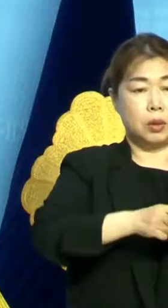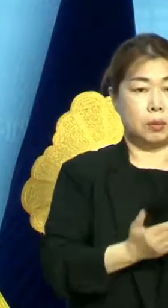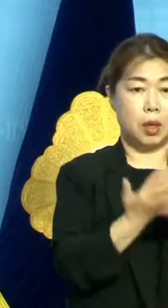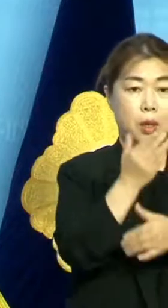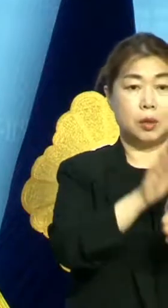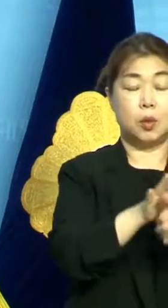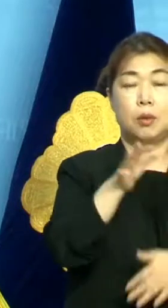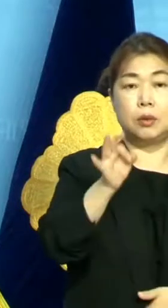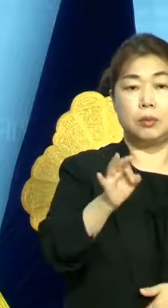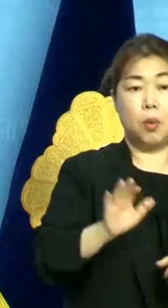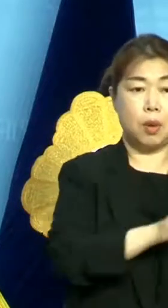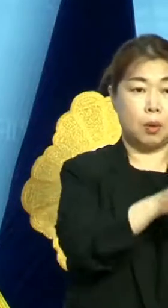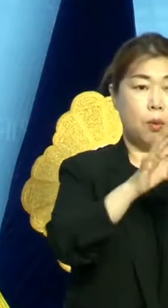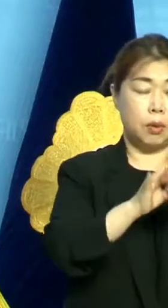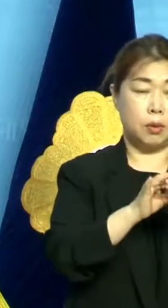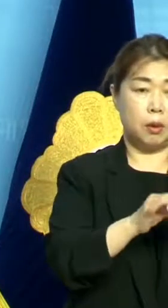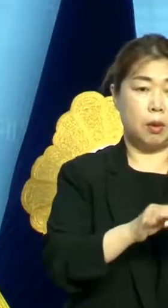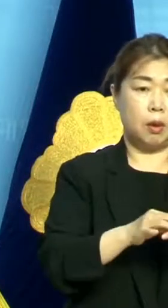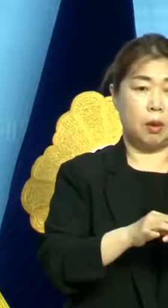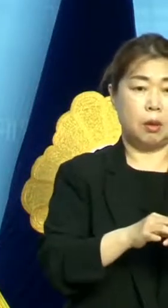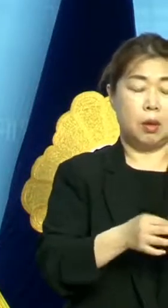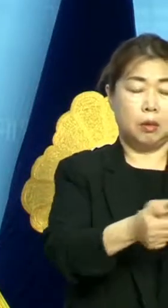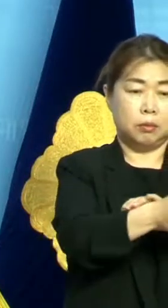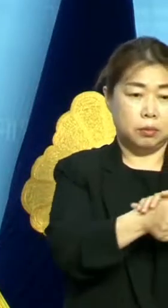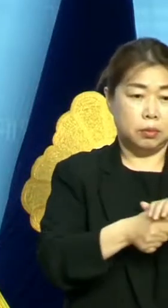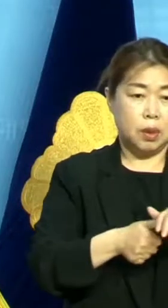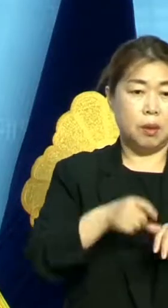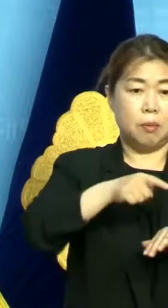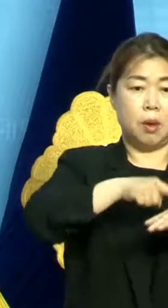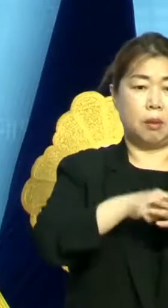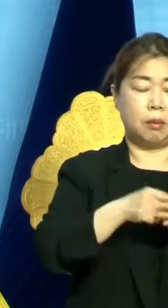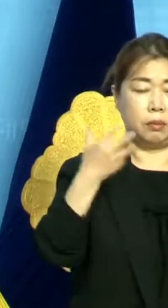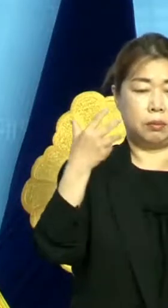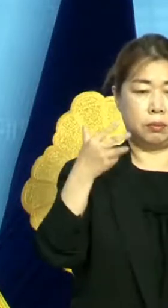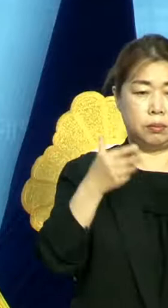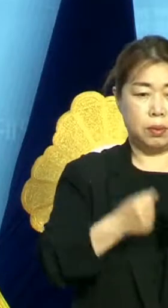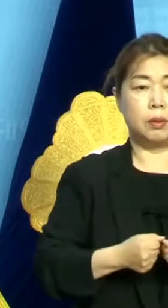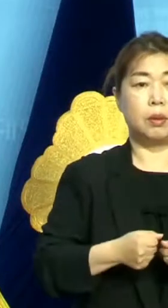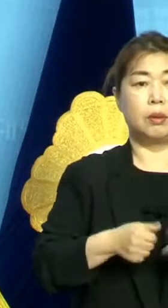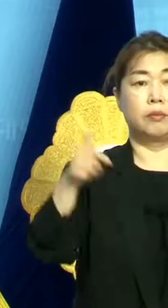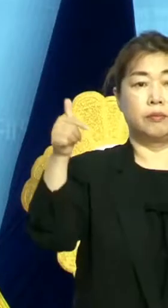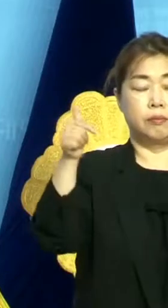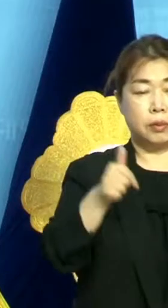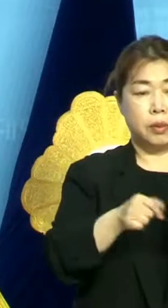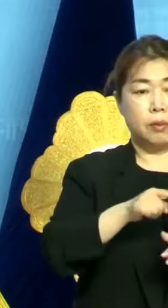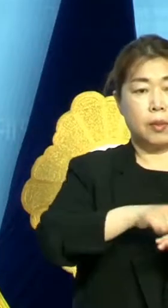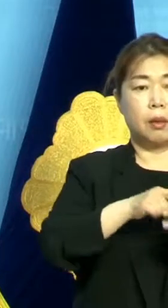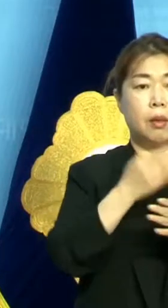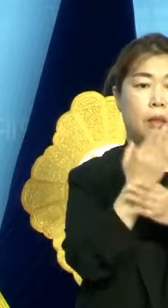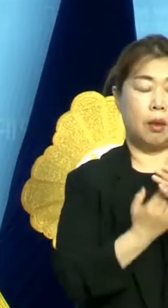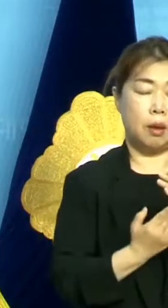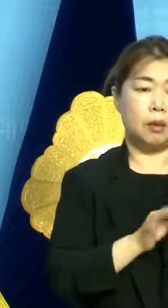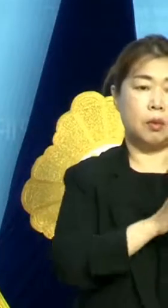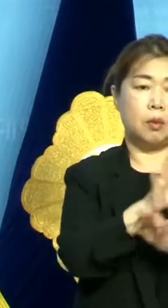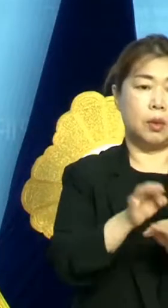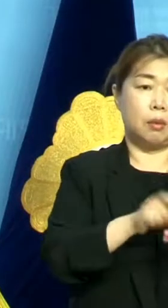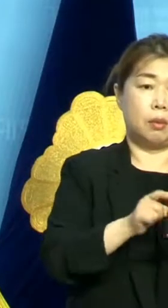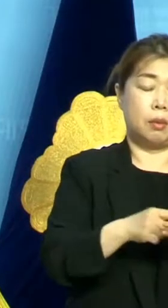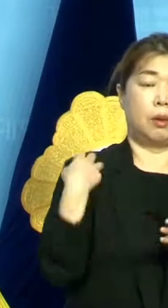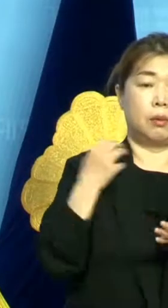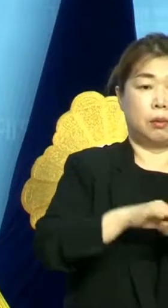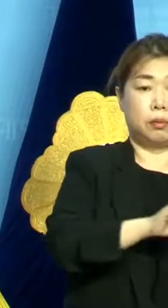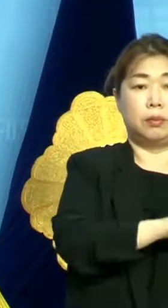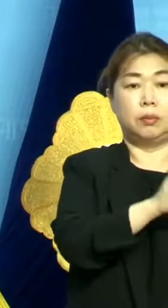지원금은 코라 일부로 인해 위축되었던 소비심리를 회복시키고 경제 활동을 촉진시켜 씁니다 이